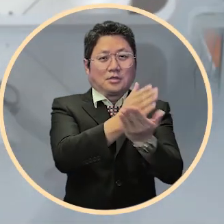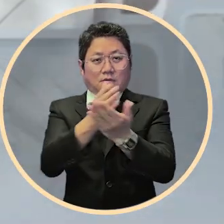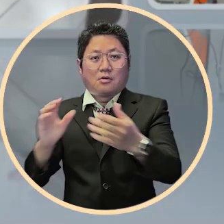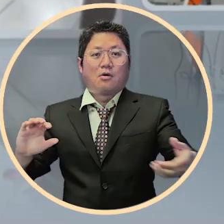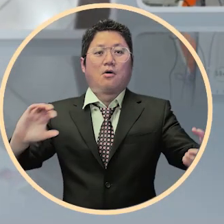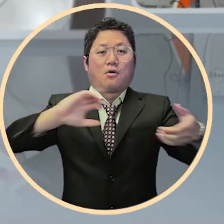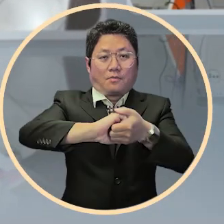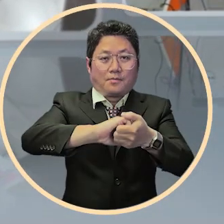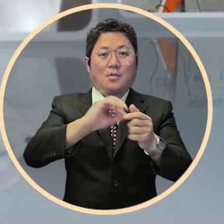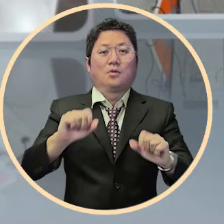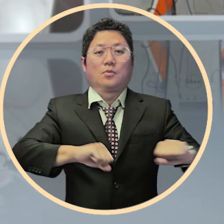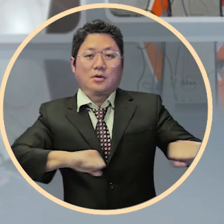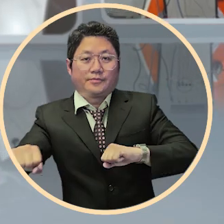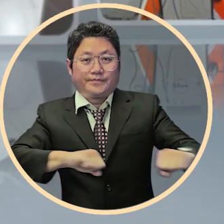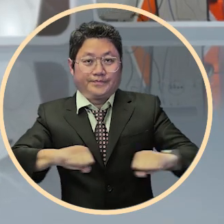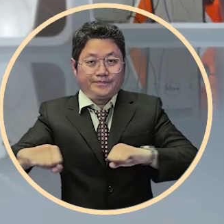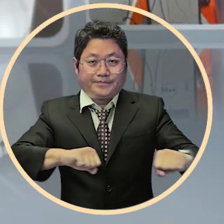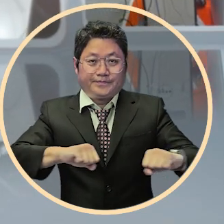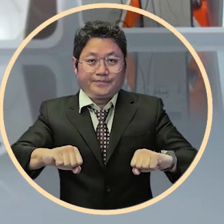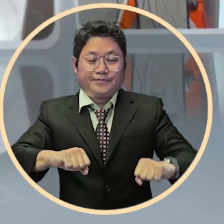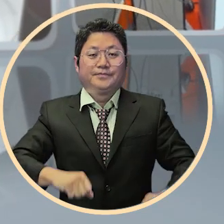다양한 협업활동을 하고 있습니다.